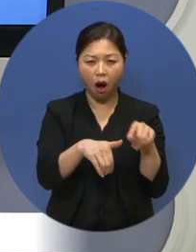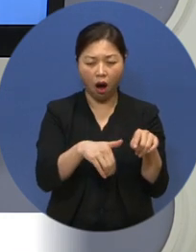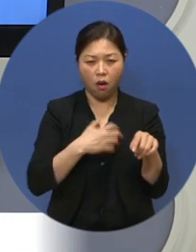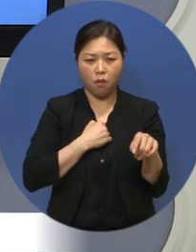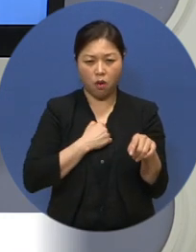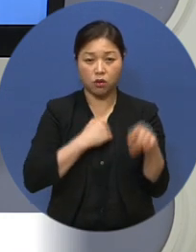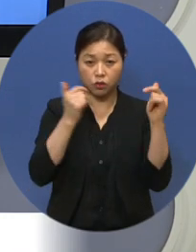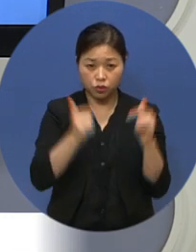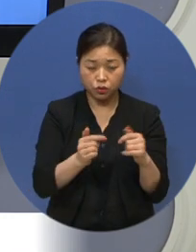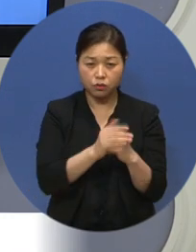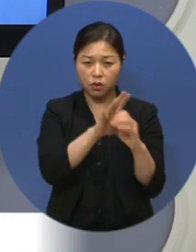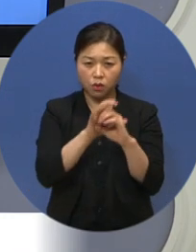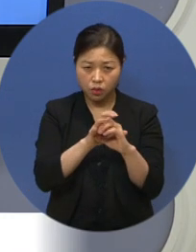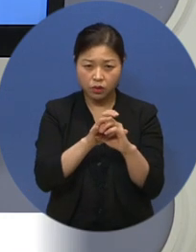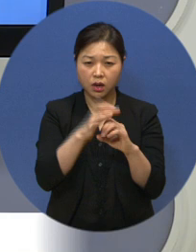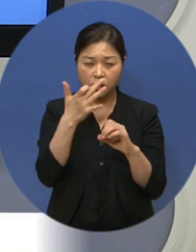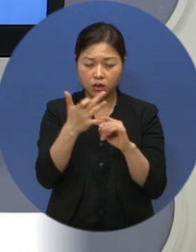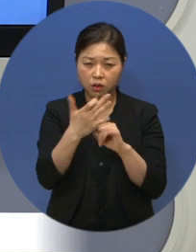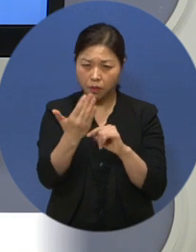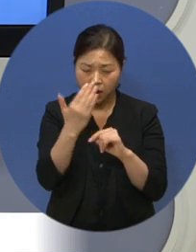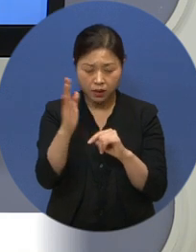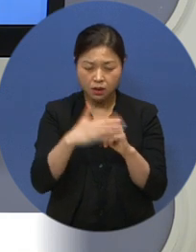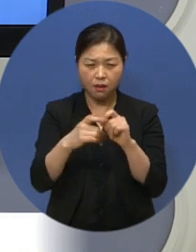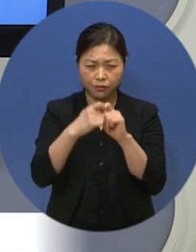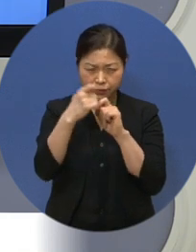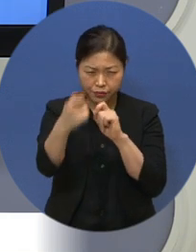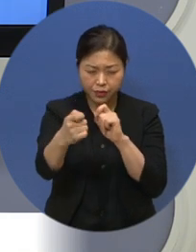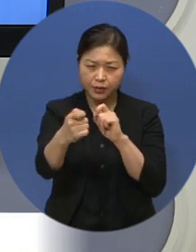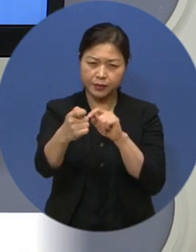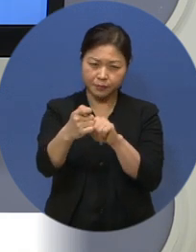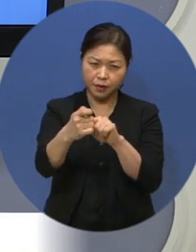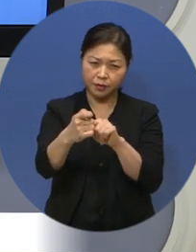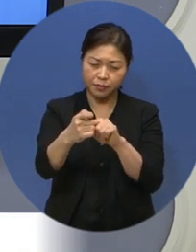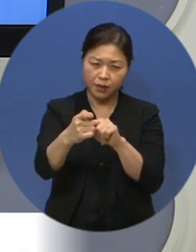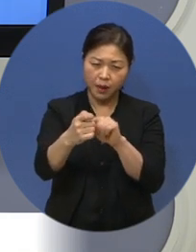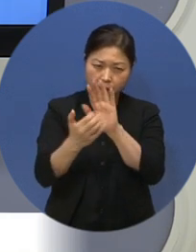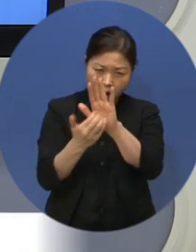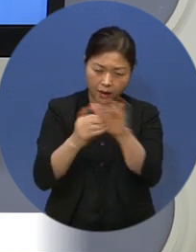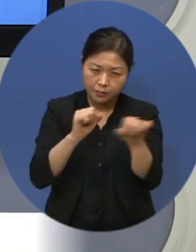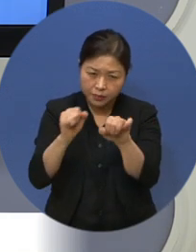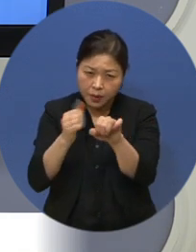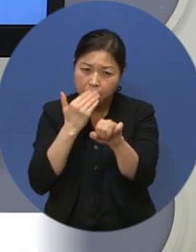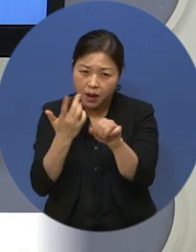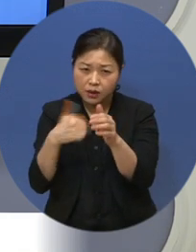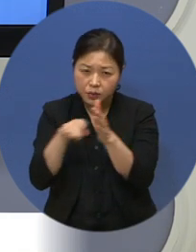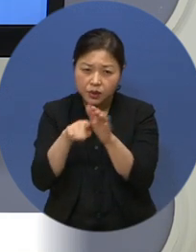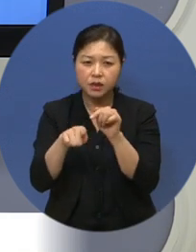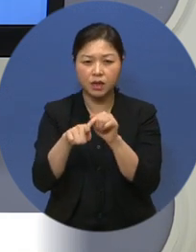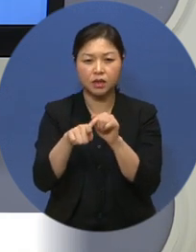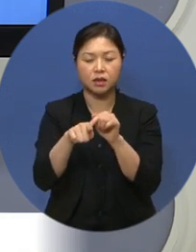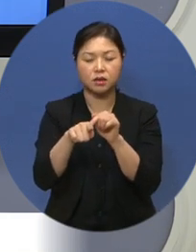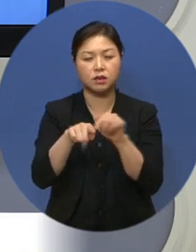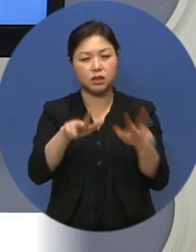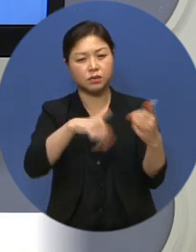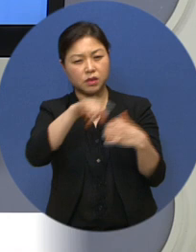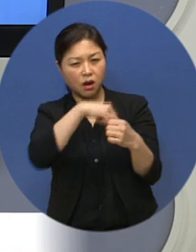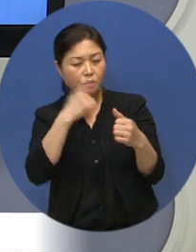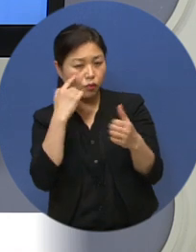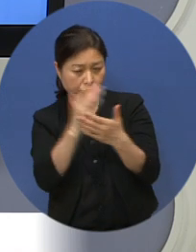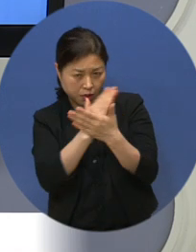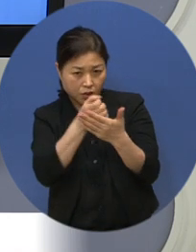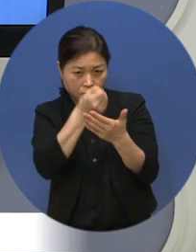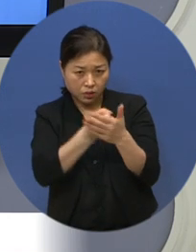장기화에 대비하기 위한 지속가능한 방역 체계를 도입해야 한다는 현실적인 판단에 다른 것인데요